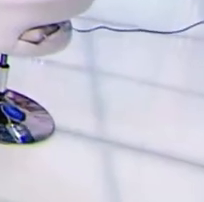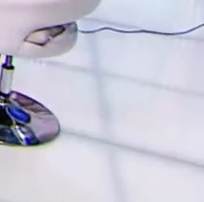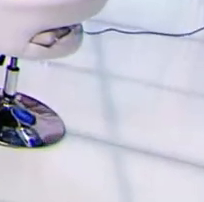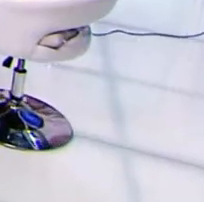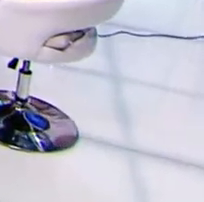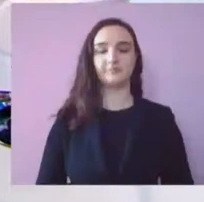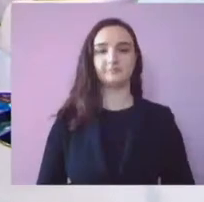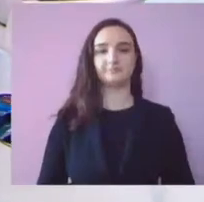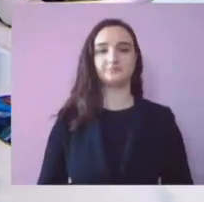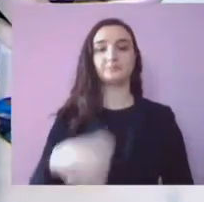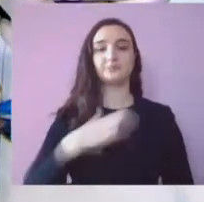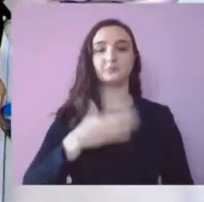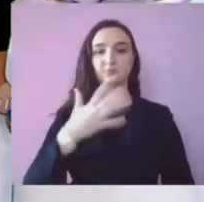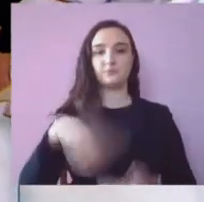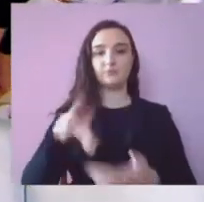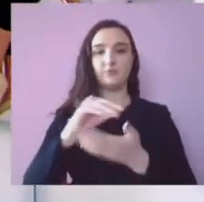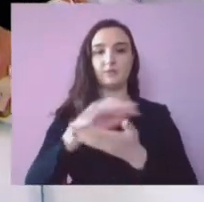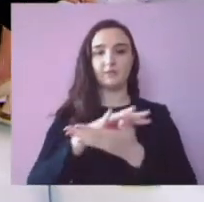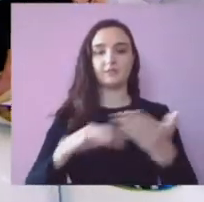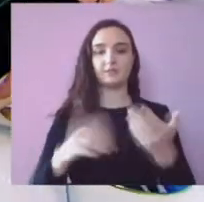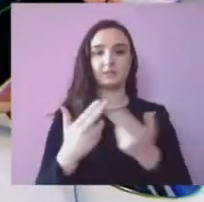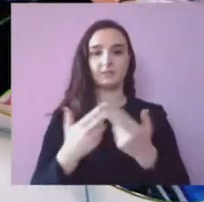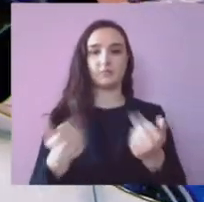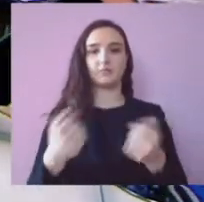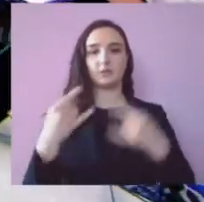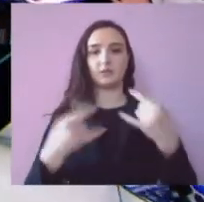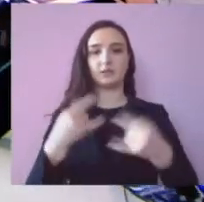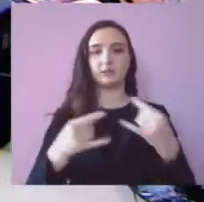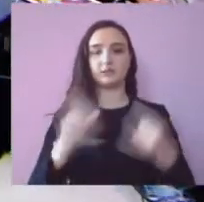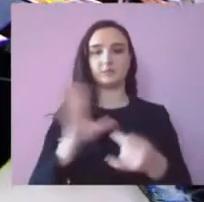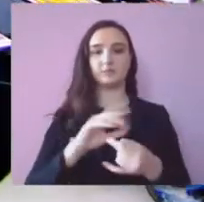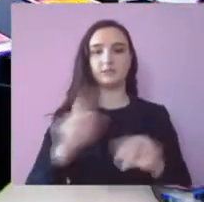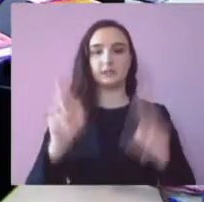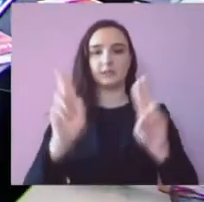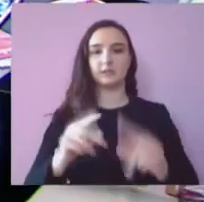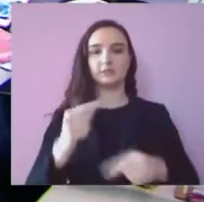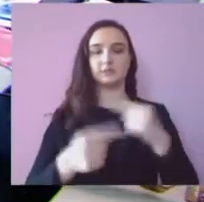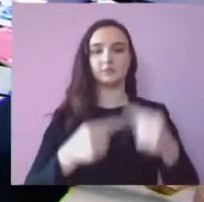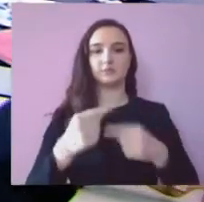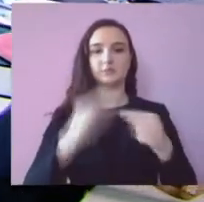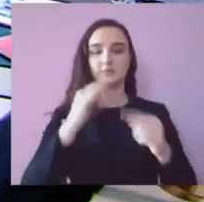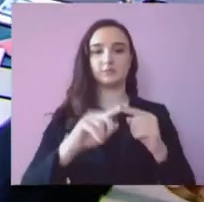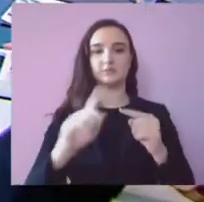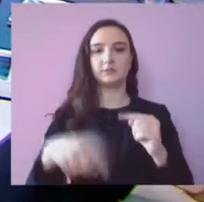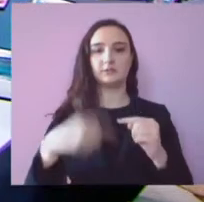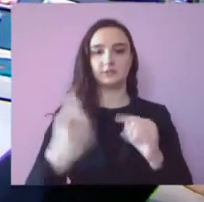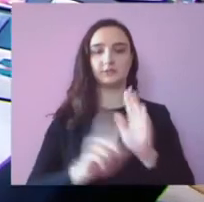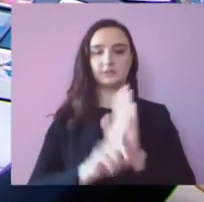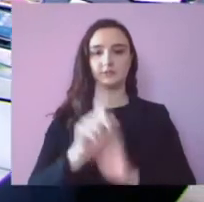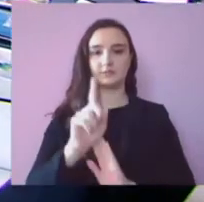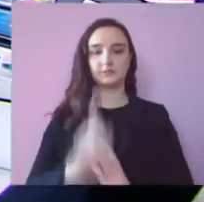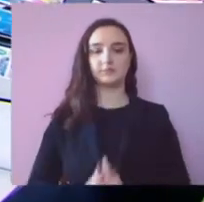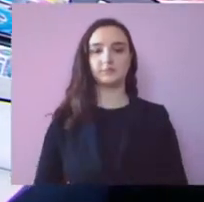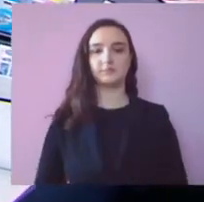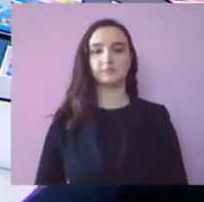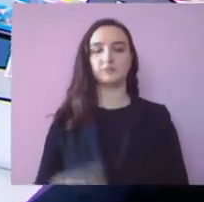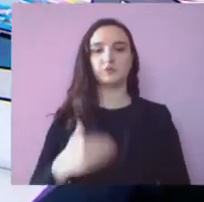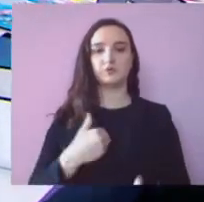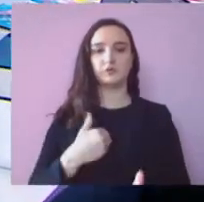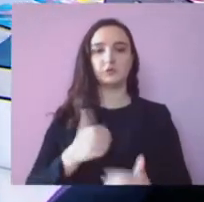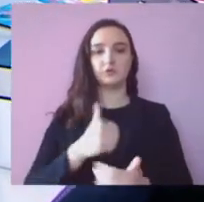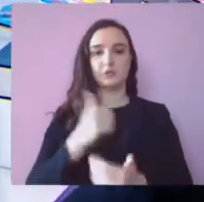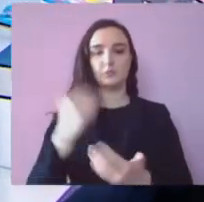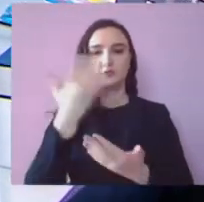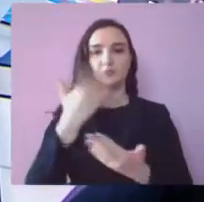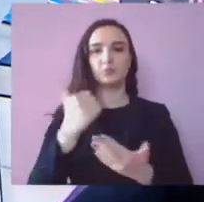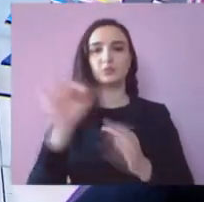Ben vakzelipt, rastakoruyla kadetsemiz de tradisyonel adıdır. Şimdi blokstavit gibi, çünkü vesnovit holme rogoriya statistika